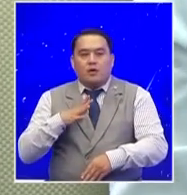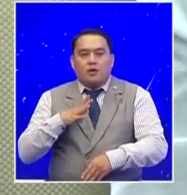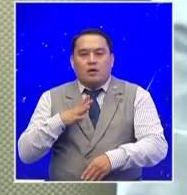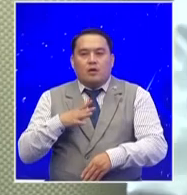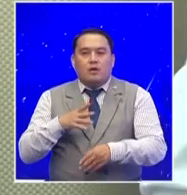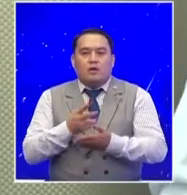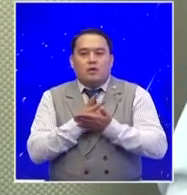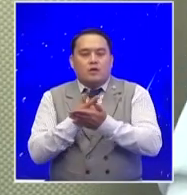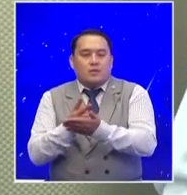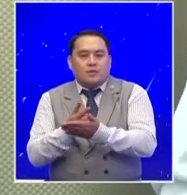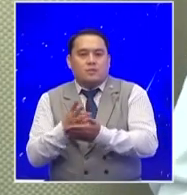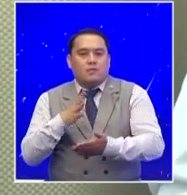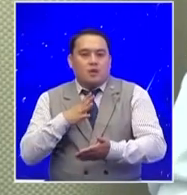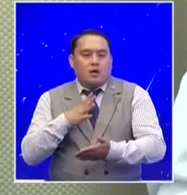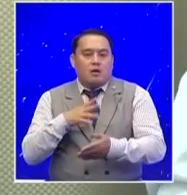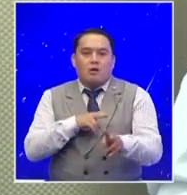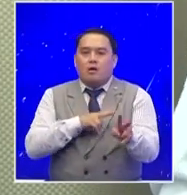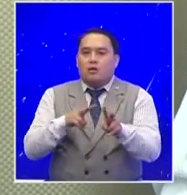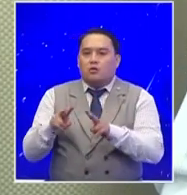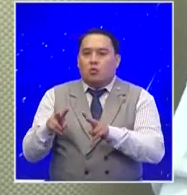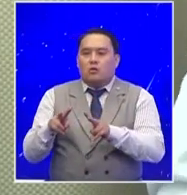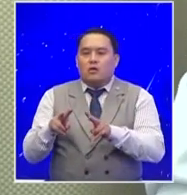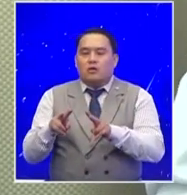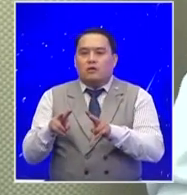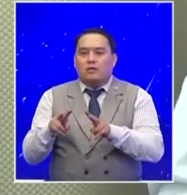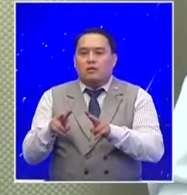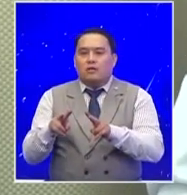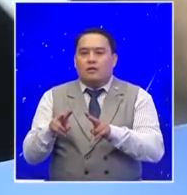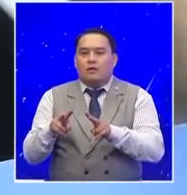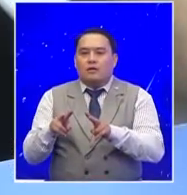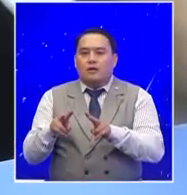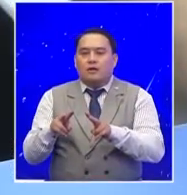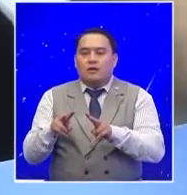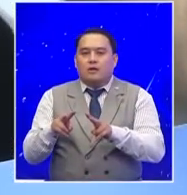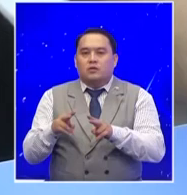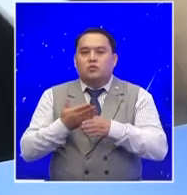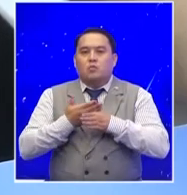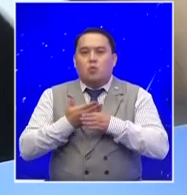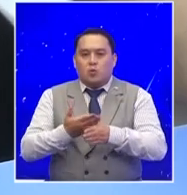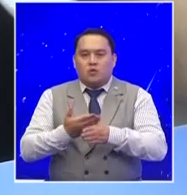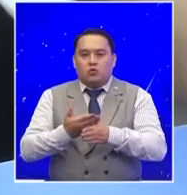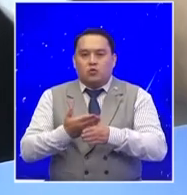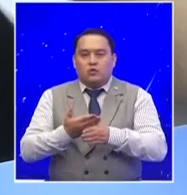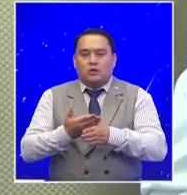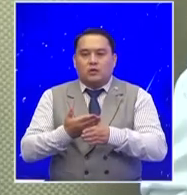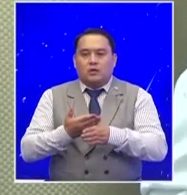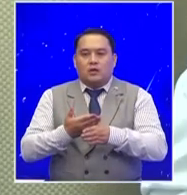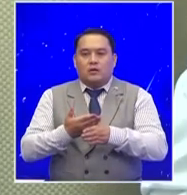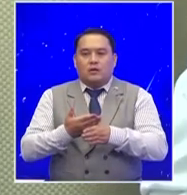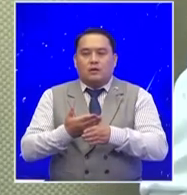реанимации, в основном контроль проводился реаниматологами. Благодаря